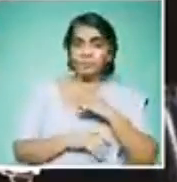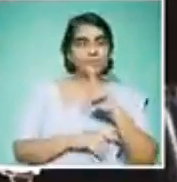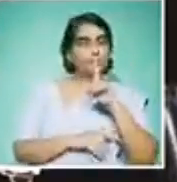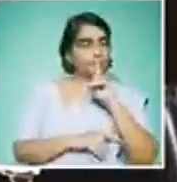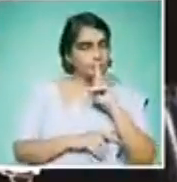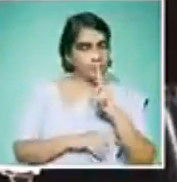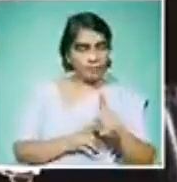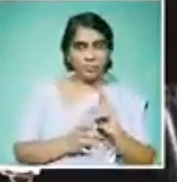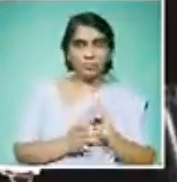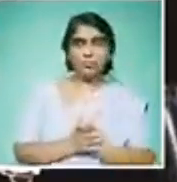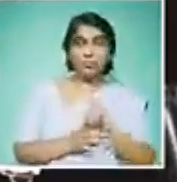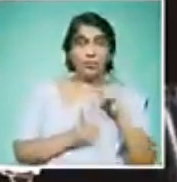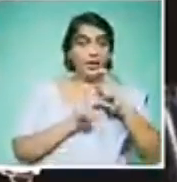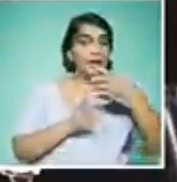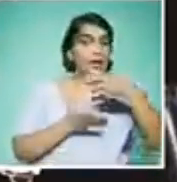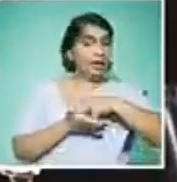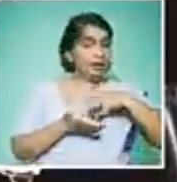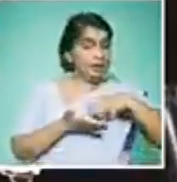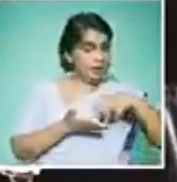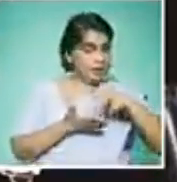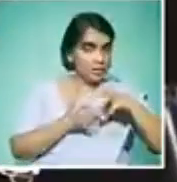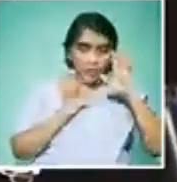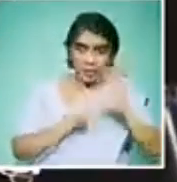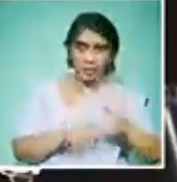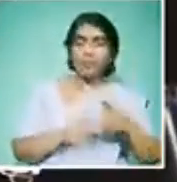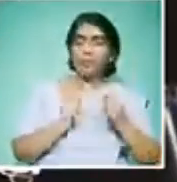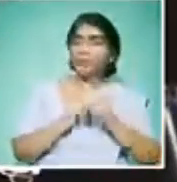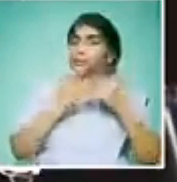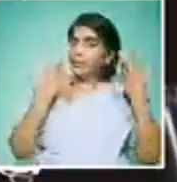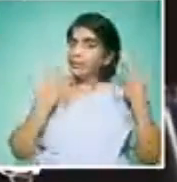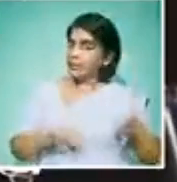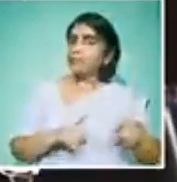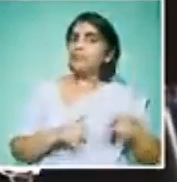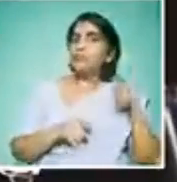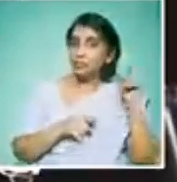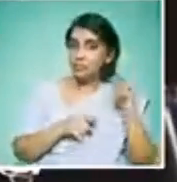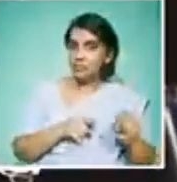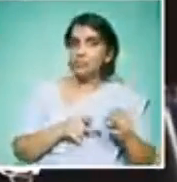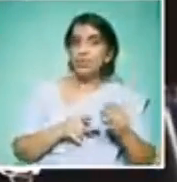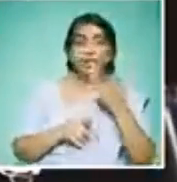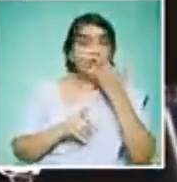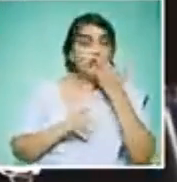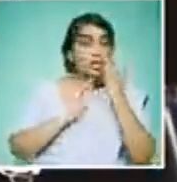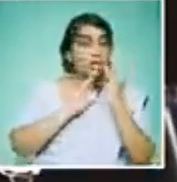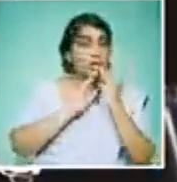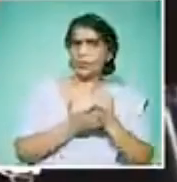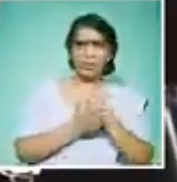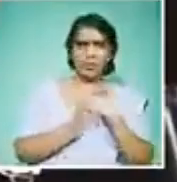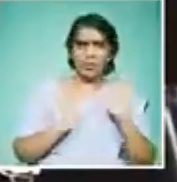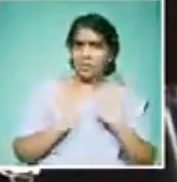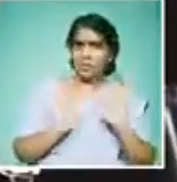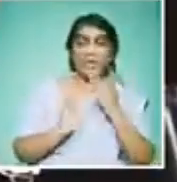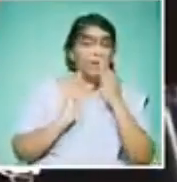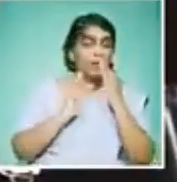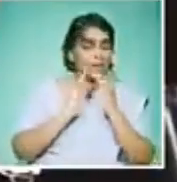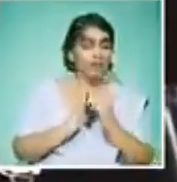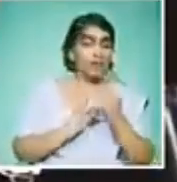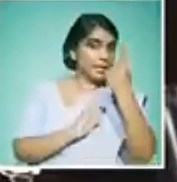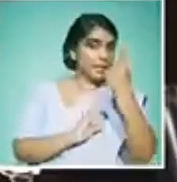කරා මේ දිස්ත්‍රික් පදනම නිමා කළා ඒකට පාසල් පදනමක් ගේන්න කියලා. පාසල්